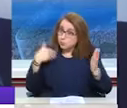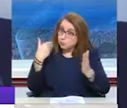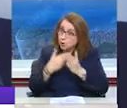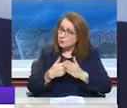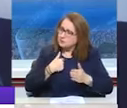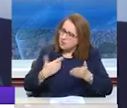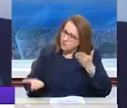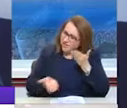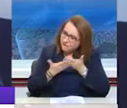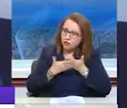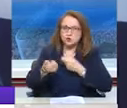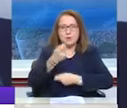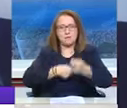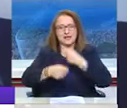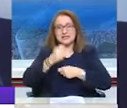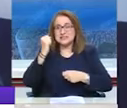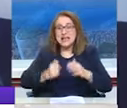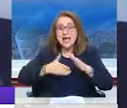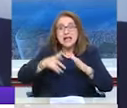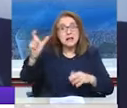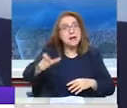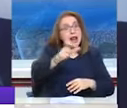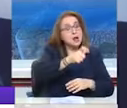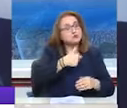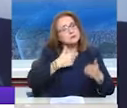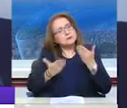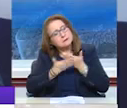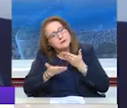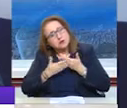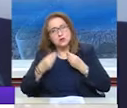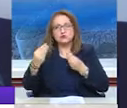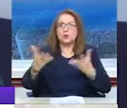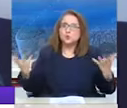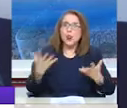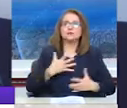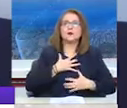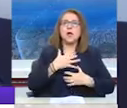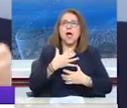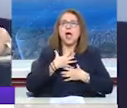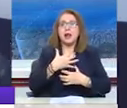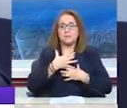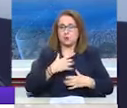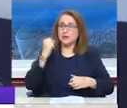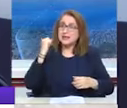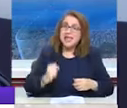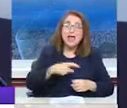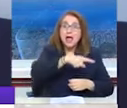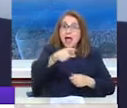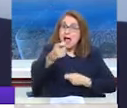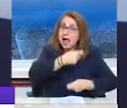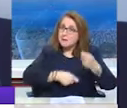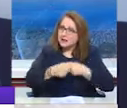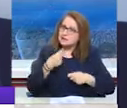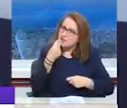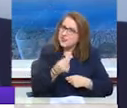για τους εργαζόμενους, που δίνει παράλληλα σημαντικές ανάσες βιωσιμότητας στις επιχειρήσεις. Στο